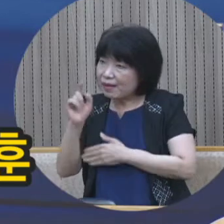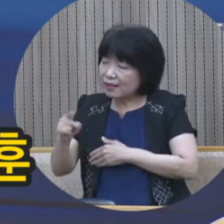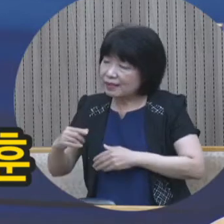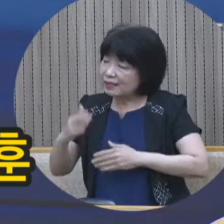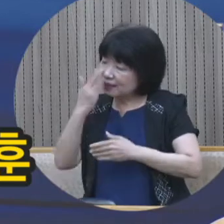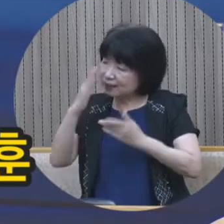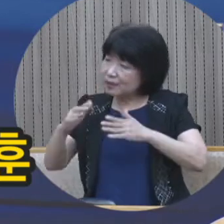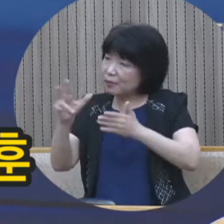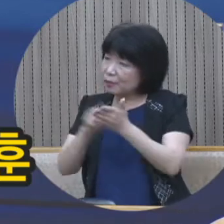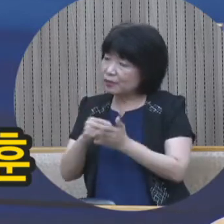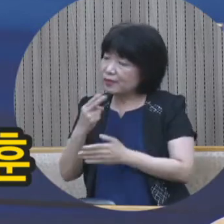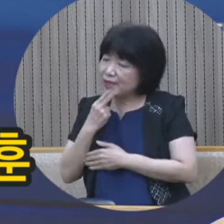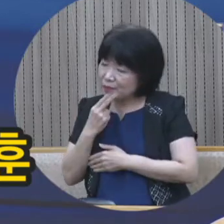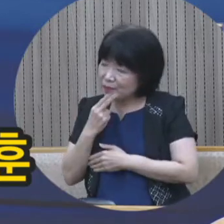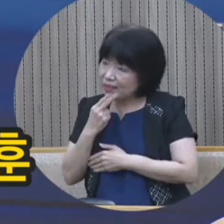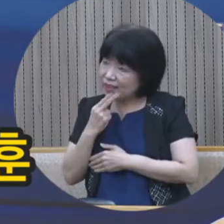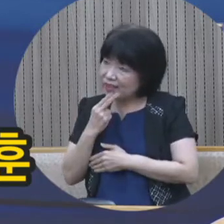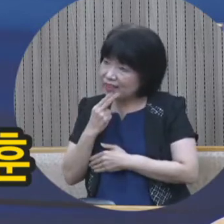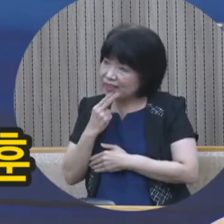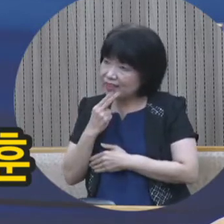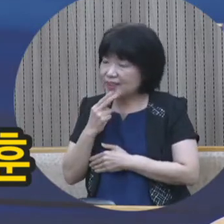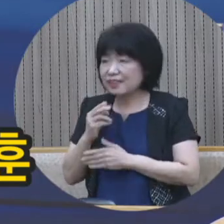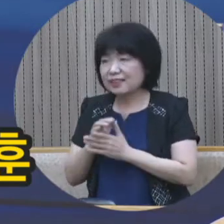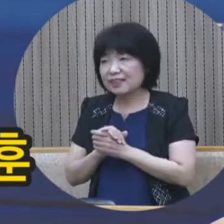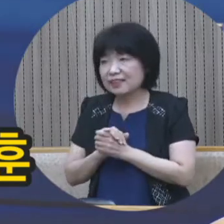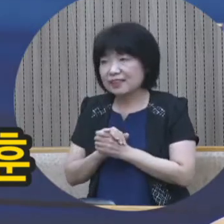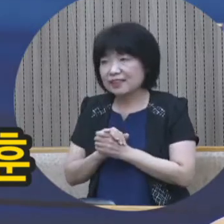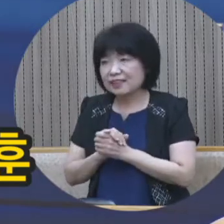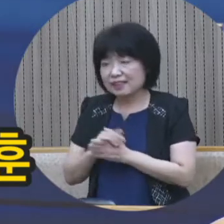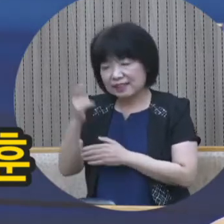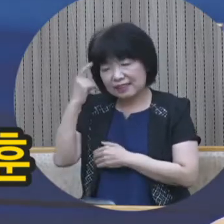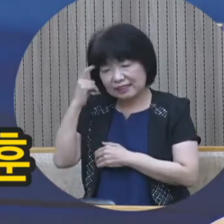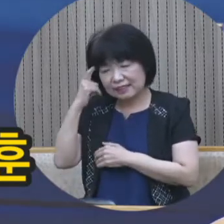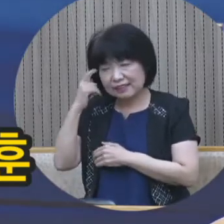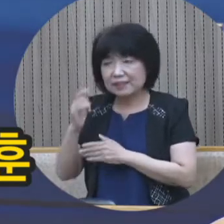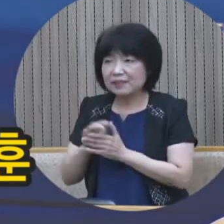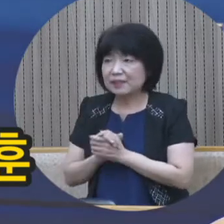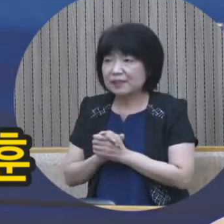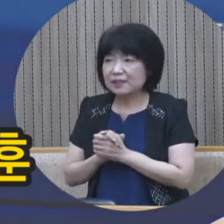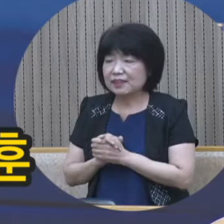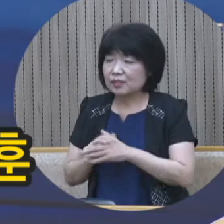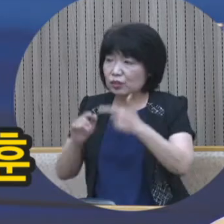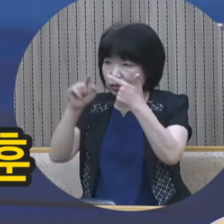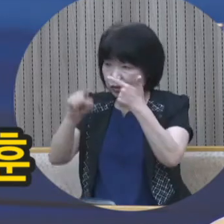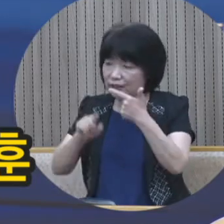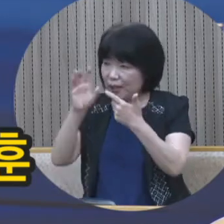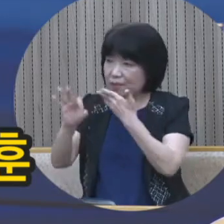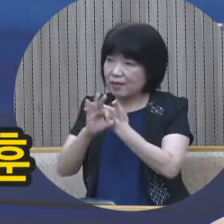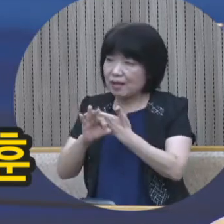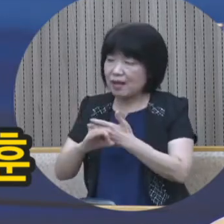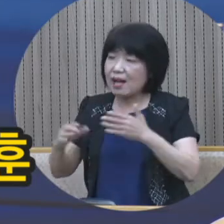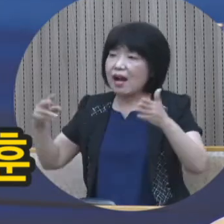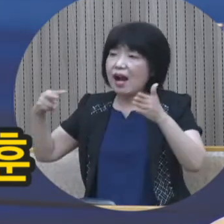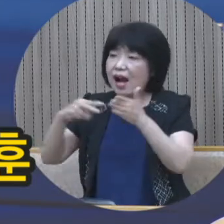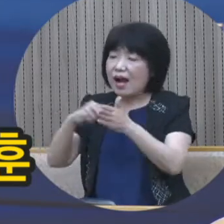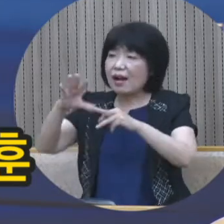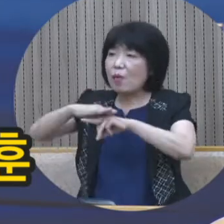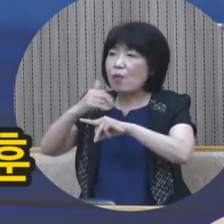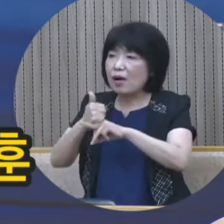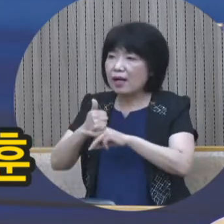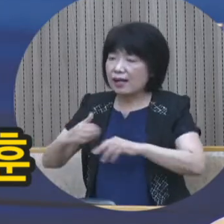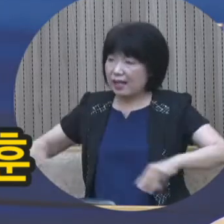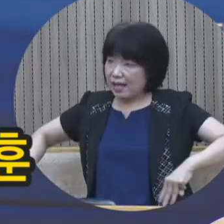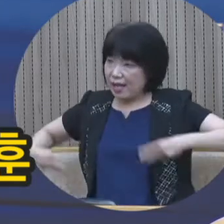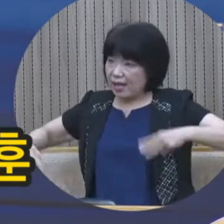이스라엘은 문제가 없다, 그렇게 생각을 하고 6장에 보면은 아람 왕이